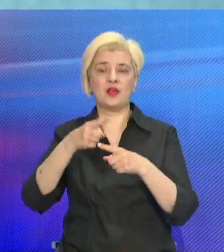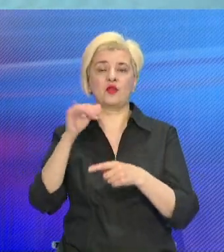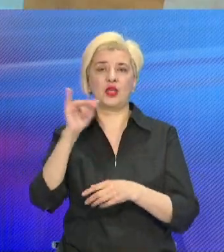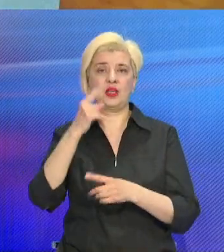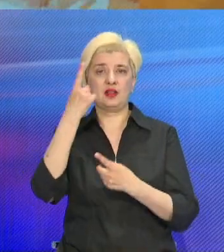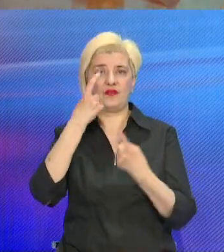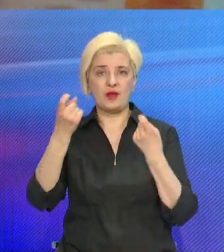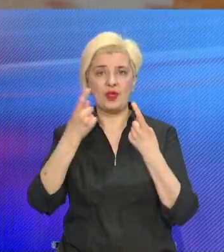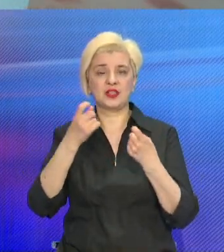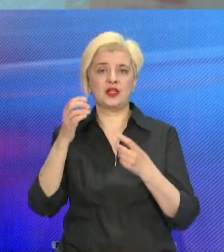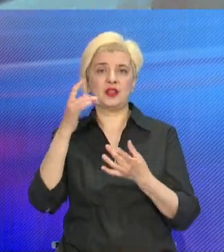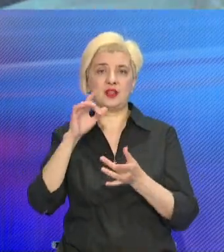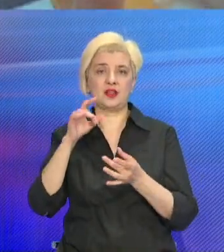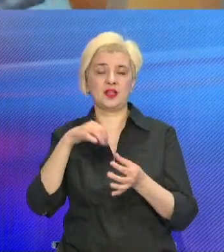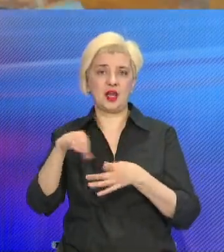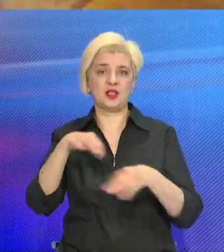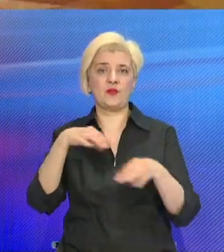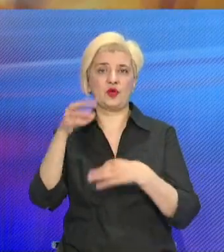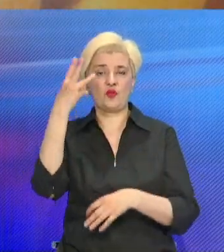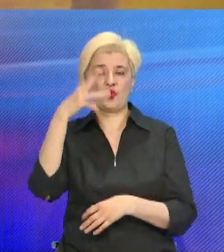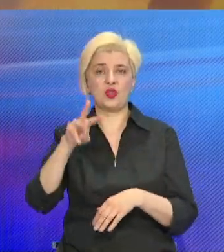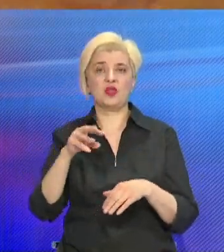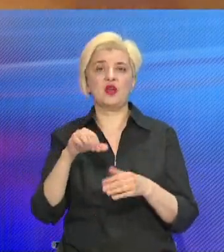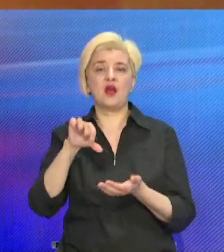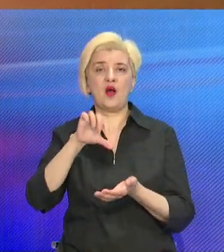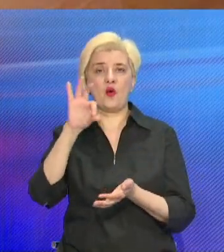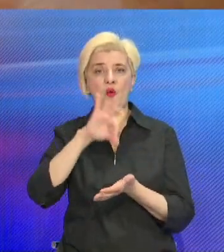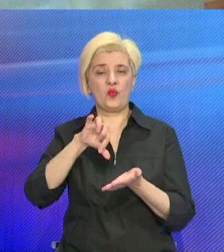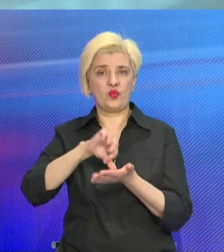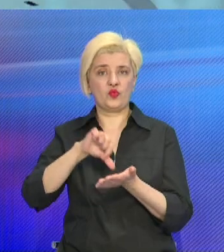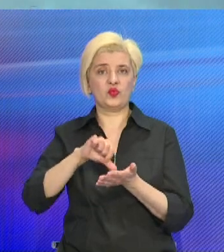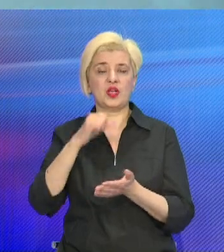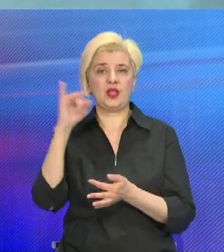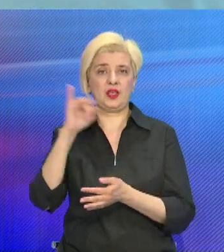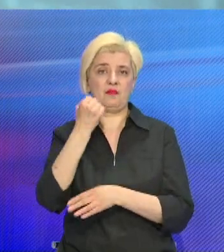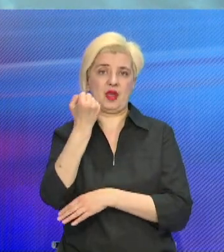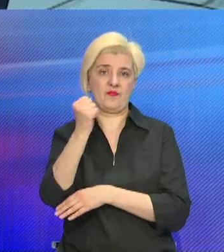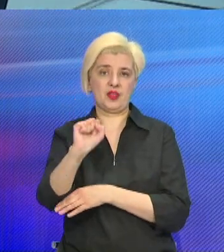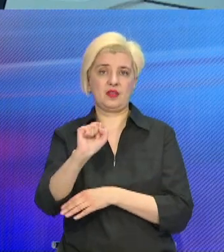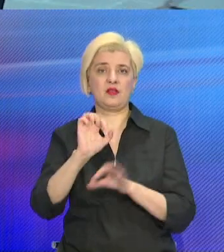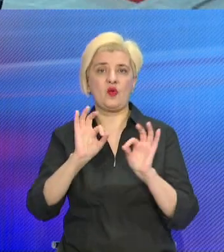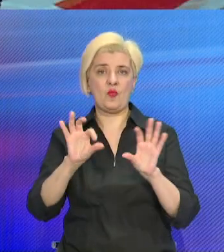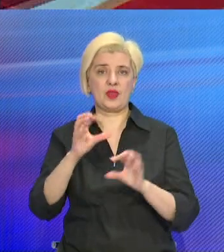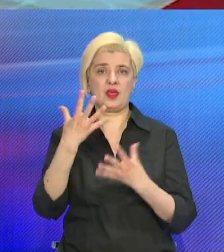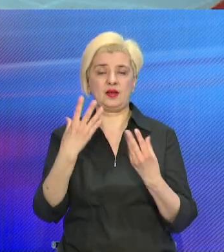асаблівасцях сёлетняга конкурсу «Профскілз Беларусь» у дзелі гродзенцаў і іх перамогах у рубрыцы «Каментары дня».